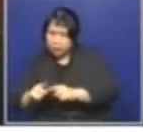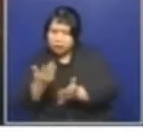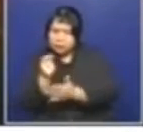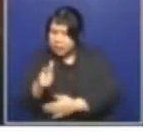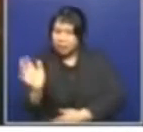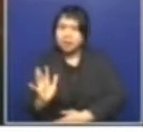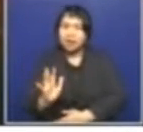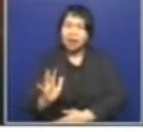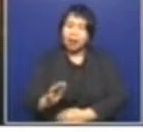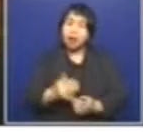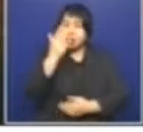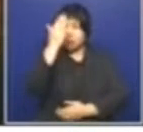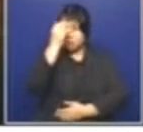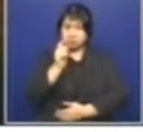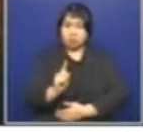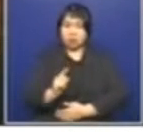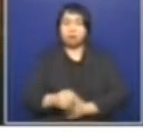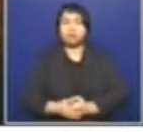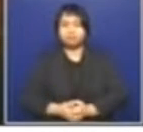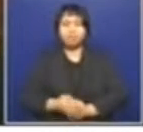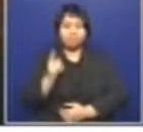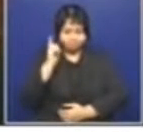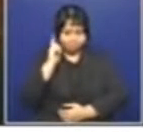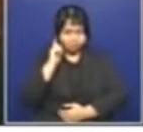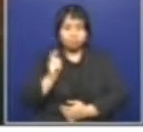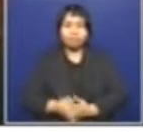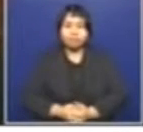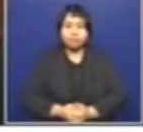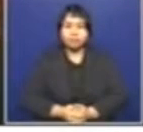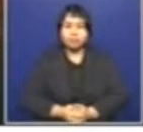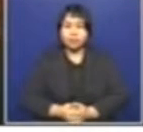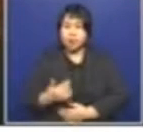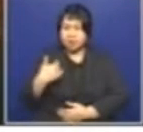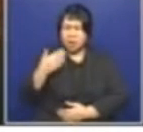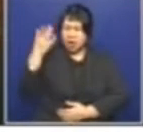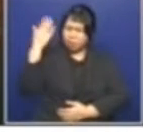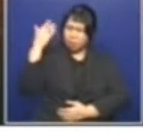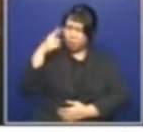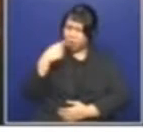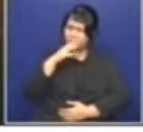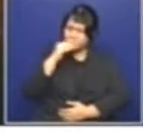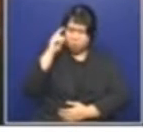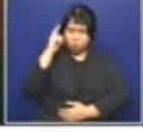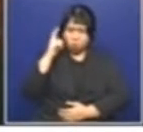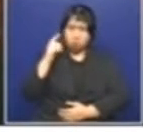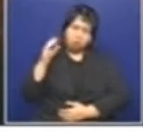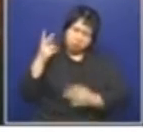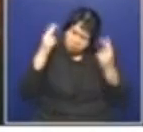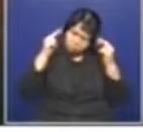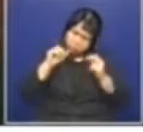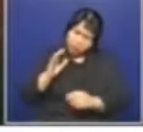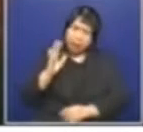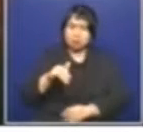พราะอะไรครับฟังฮะเคยมีท่านนายกหรือใครผมจำไม่แม่นบอกว่าเด็กอย่ามายุ่ง